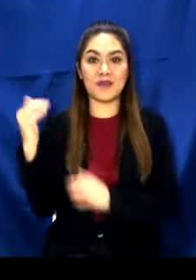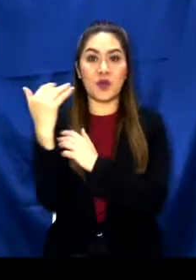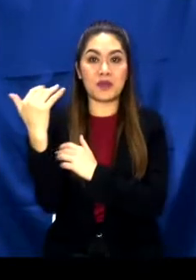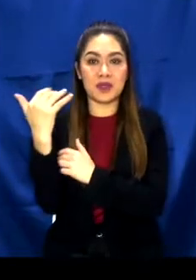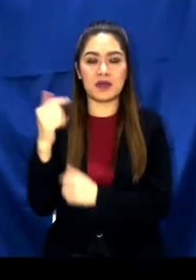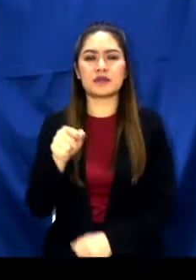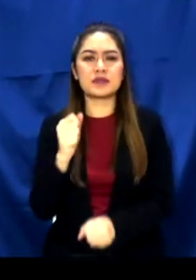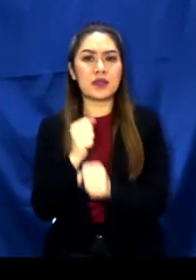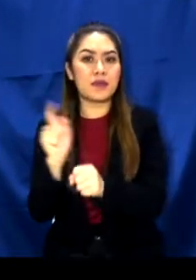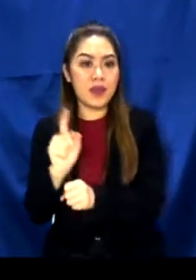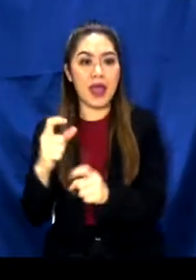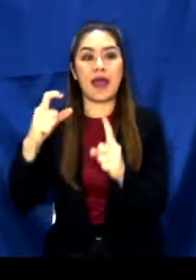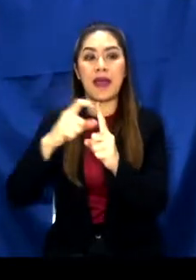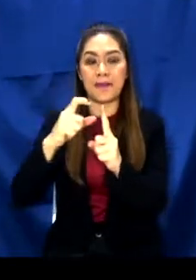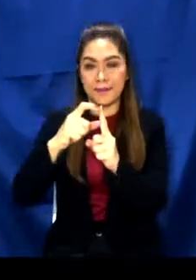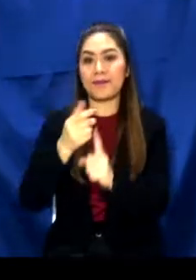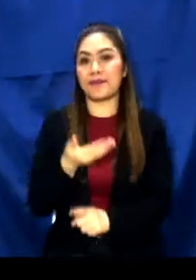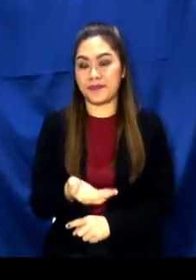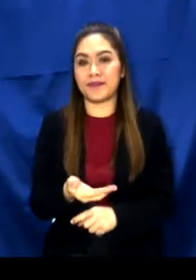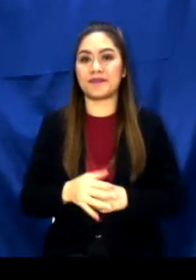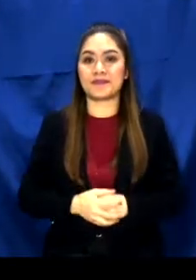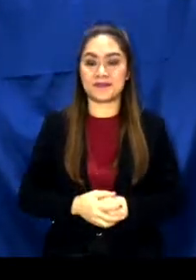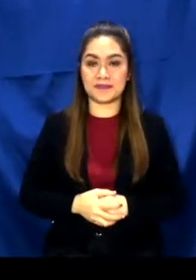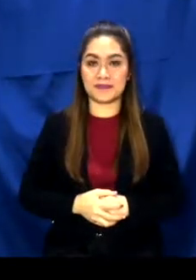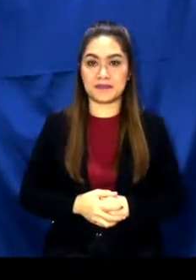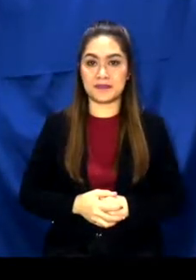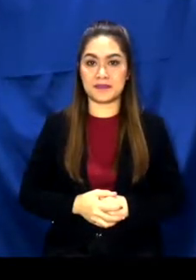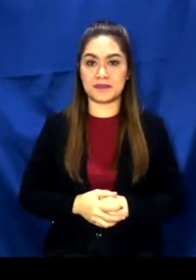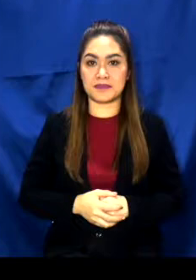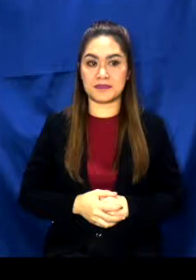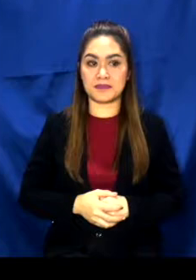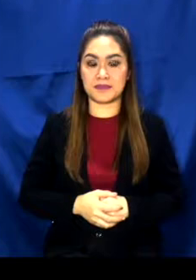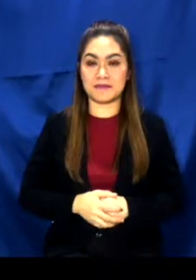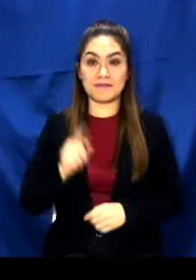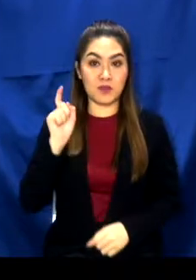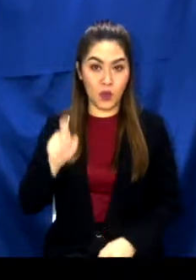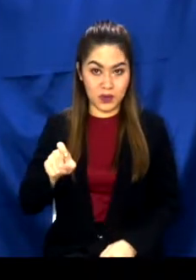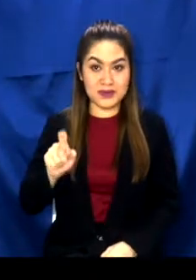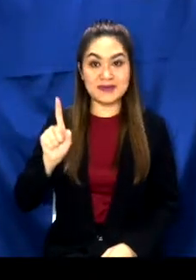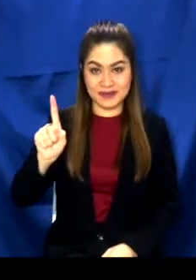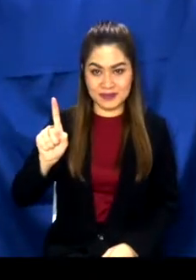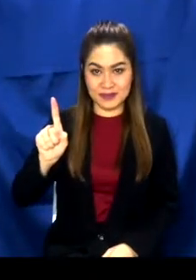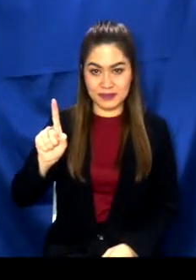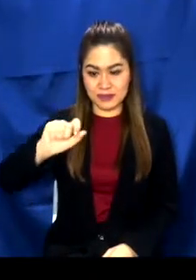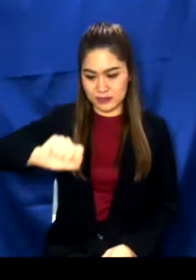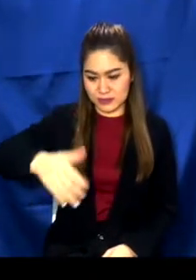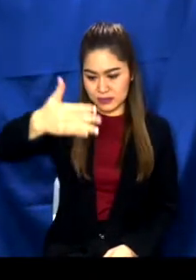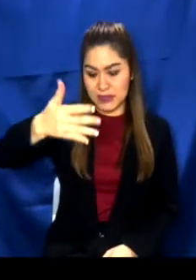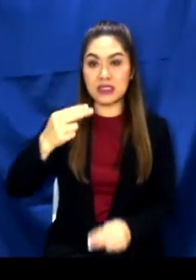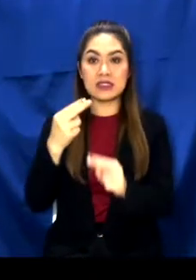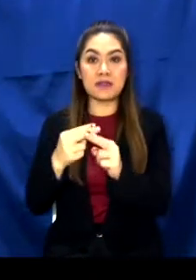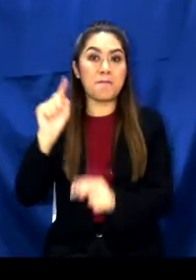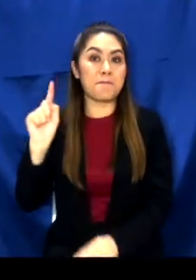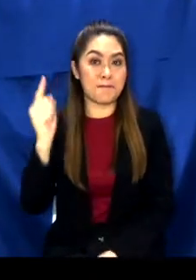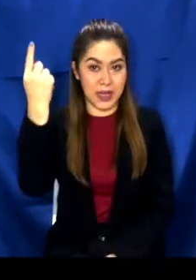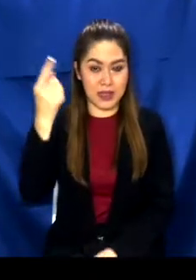ให้เราไปคำว่าไฟล์นะคะตัวนี้กดหนึ่งทีแล้วเราก็ไปคำว่า new ค่ะก็คือการ